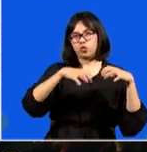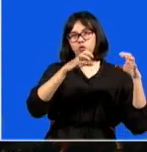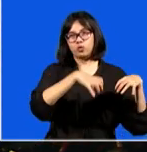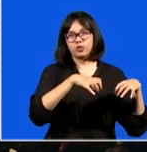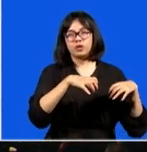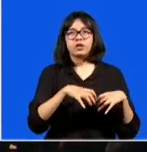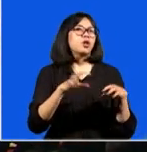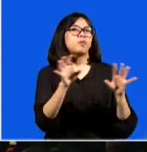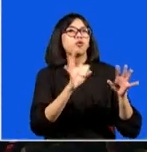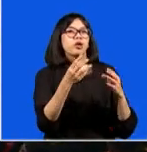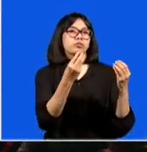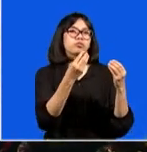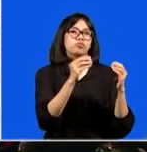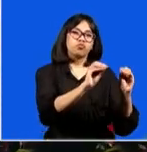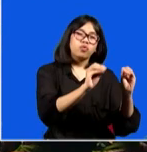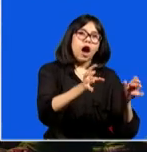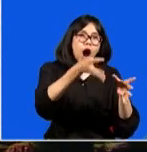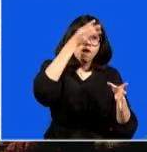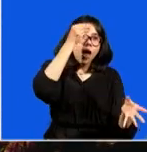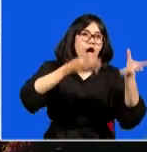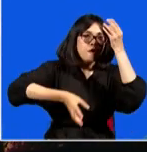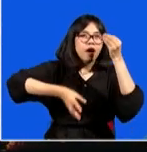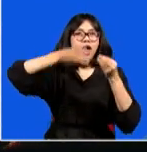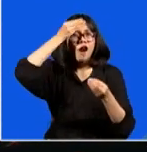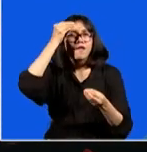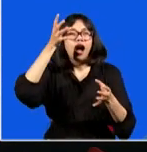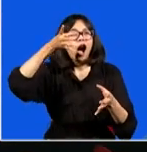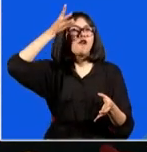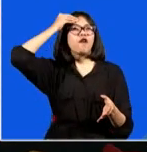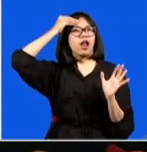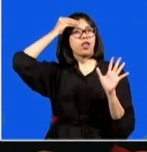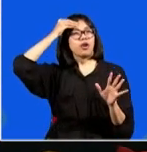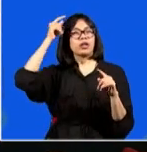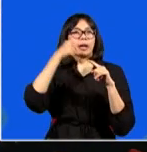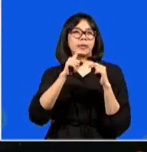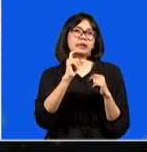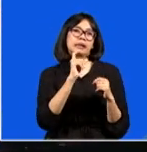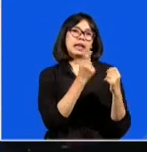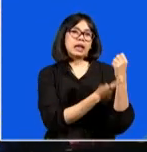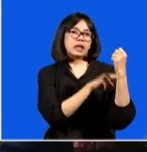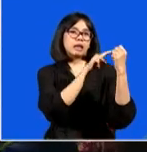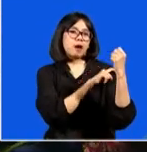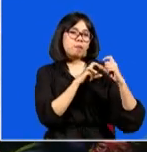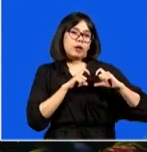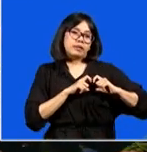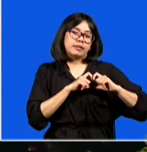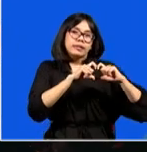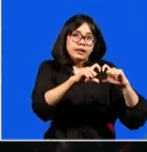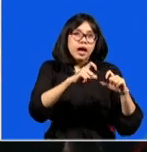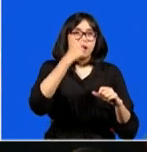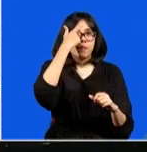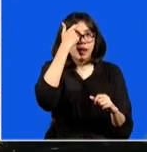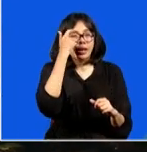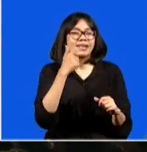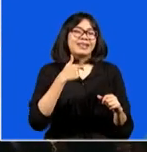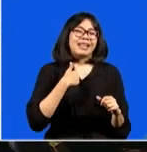bukan hafalan mohon maaf tapi kemampuan untuk mencintai belajar dan tadi saya senang